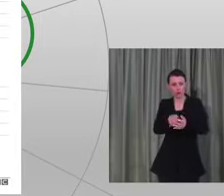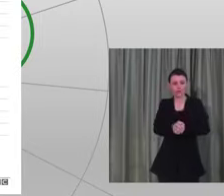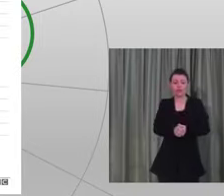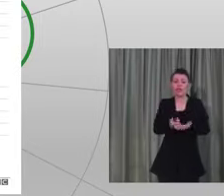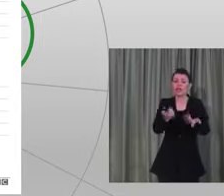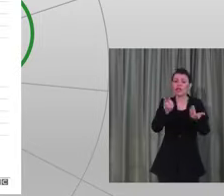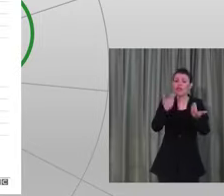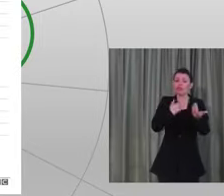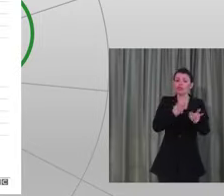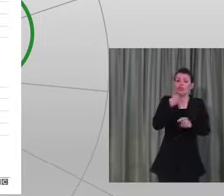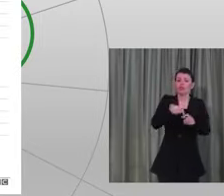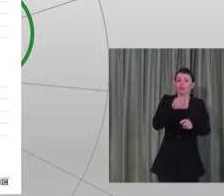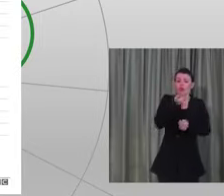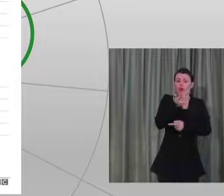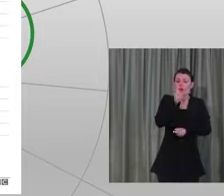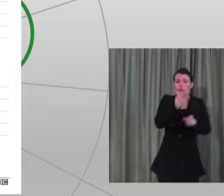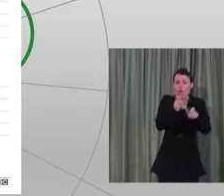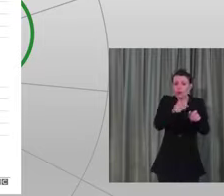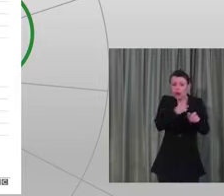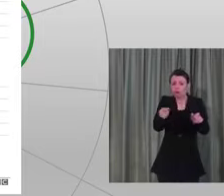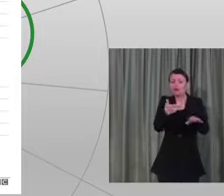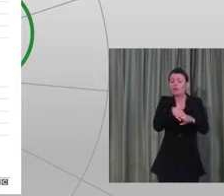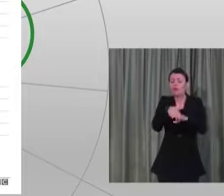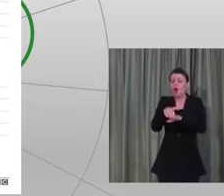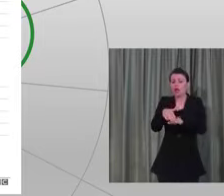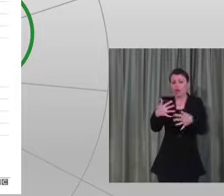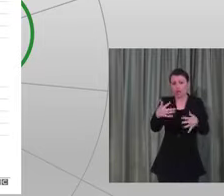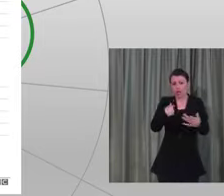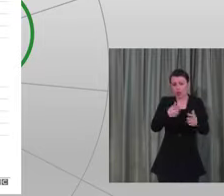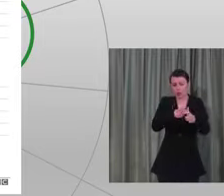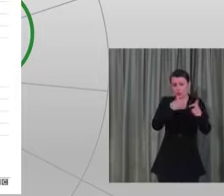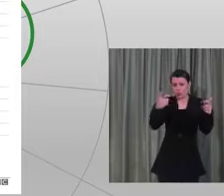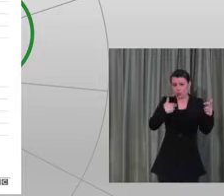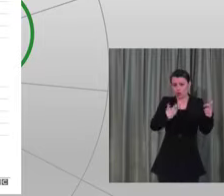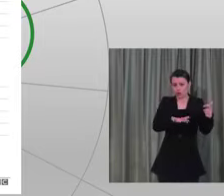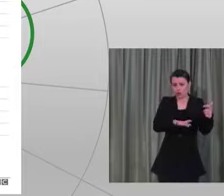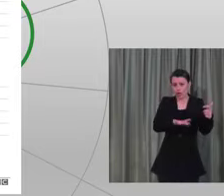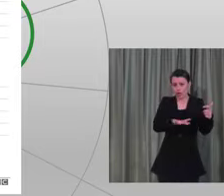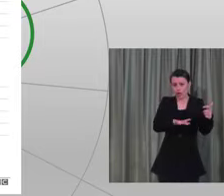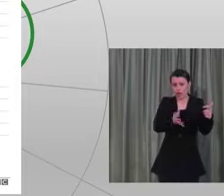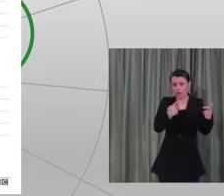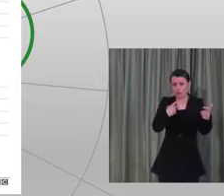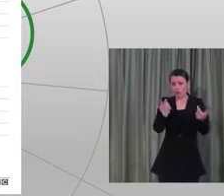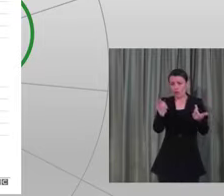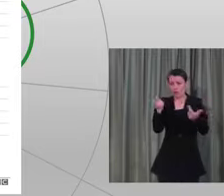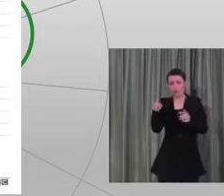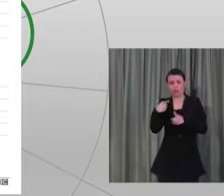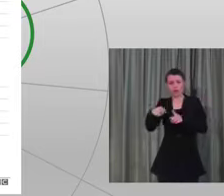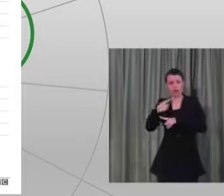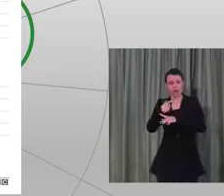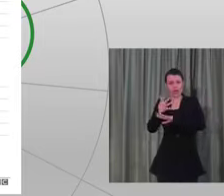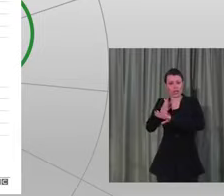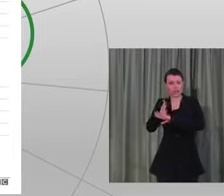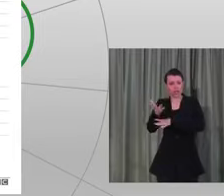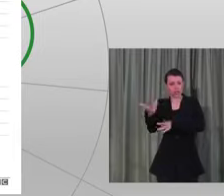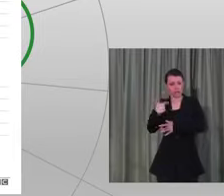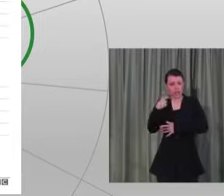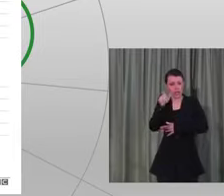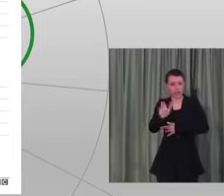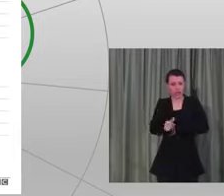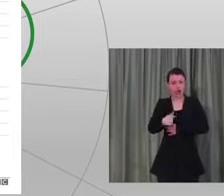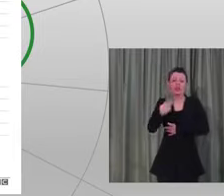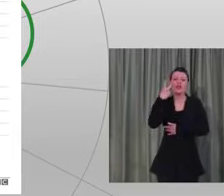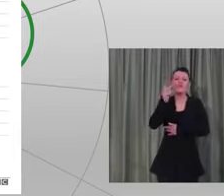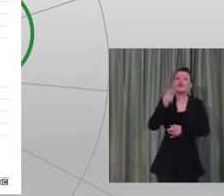anche con particolarmente importante anche superiore a quello che si è realizzato in italia ecco poi la curva rossa e